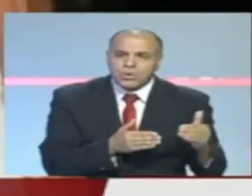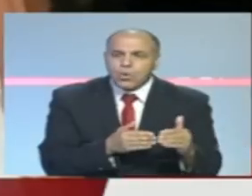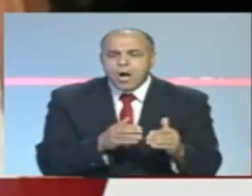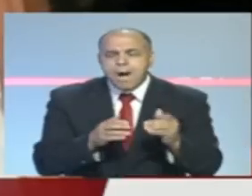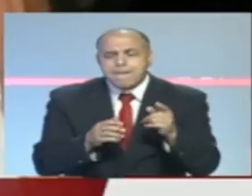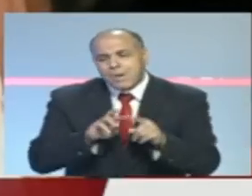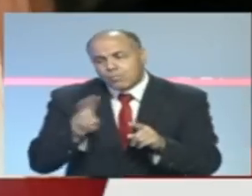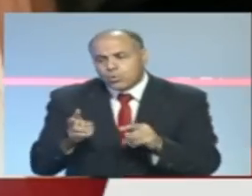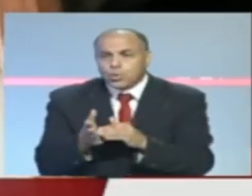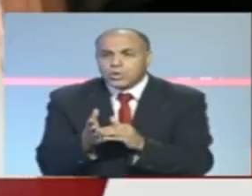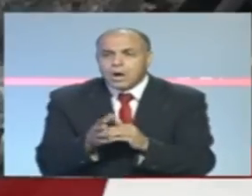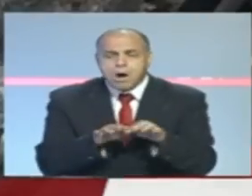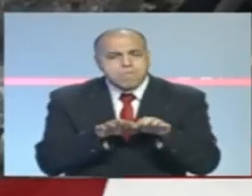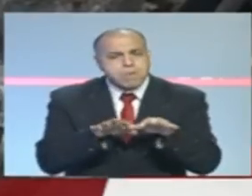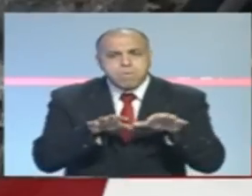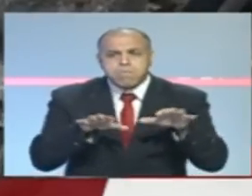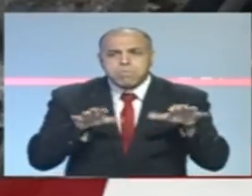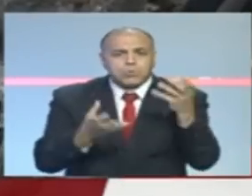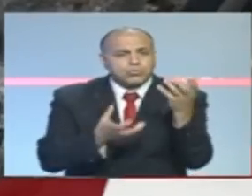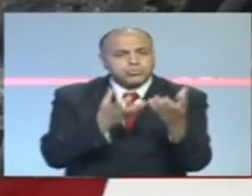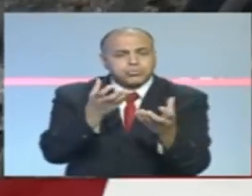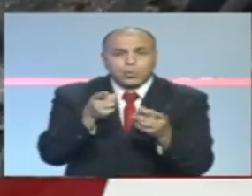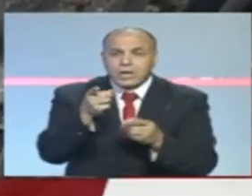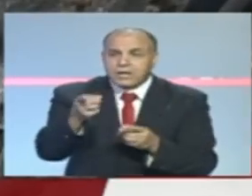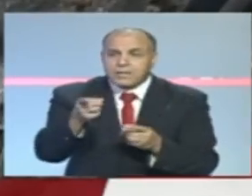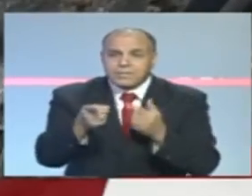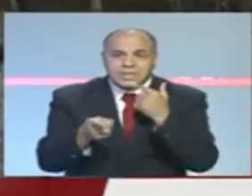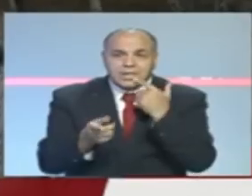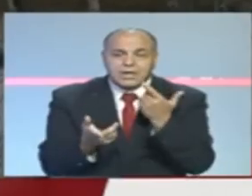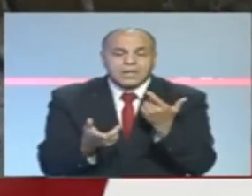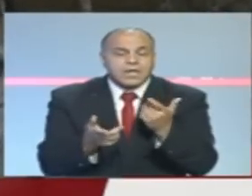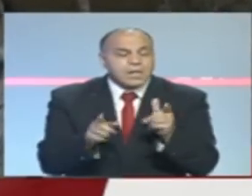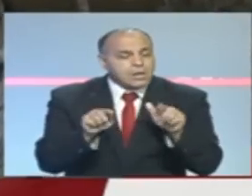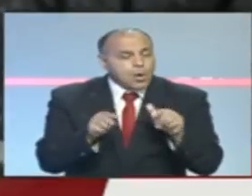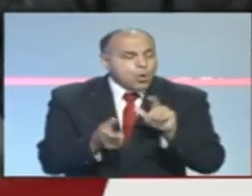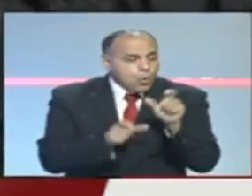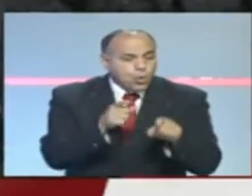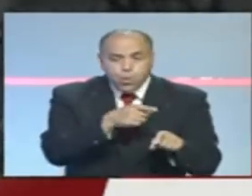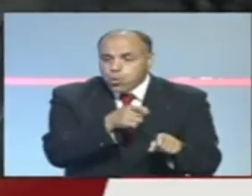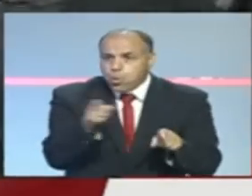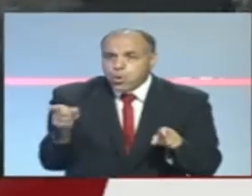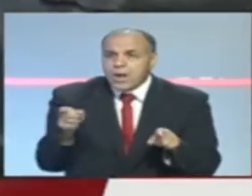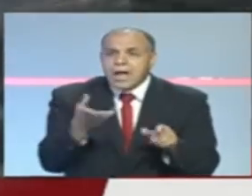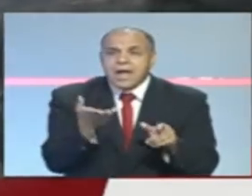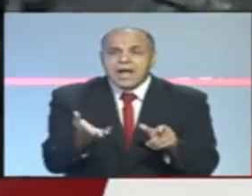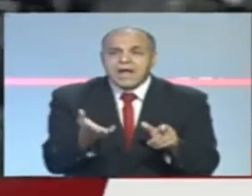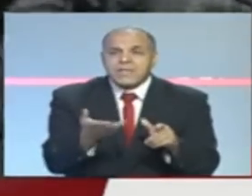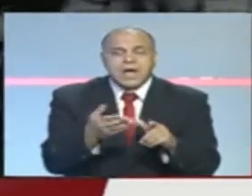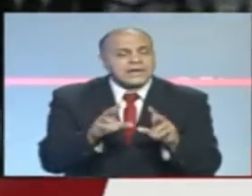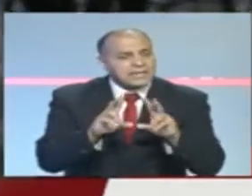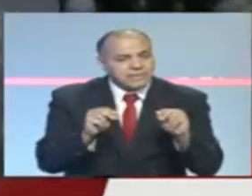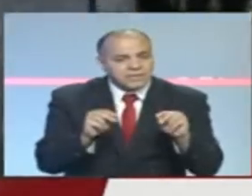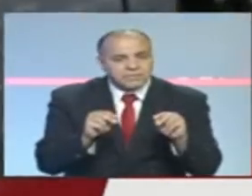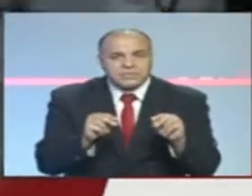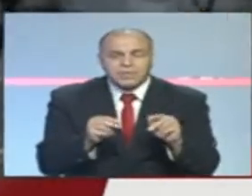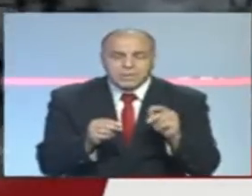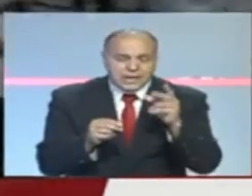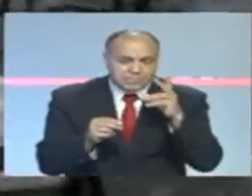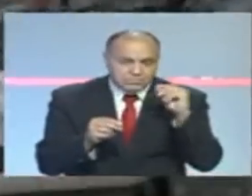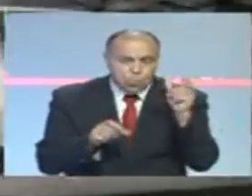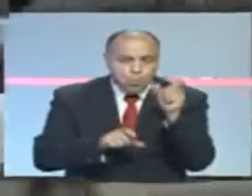يعني انتشار وتوسع بالنسبه الى جميع المناطق والناس اللي موجود الان كيف كيف بدو لا ننسى